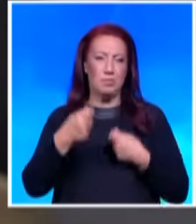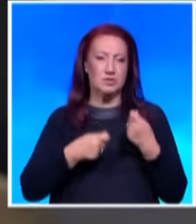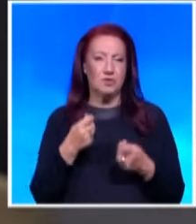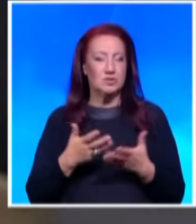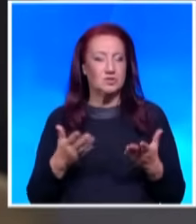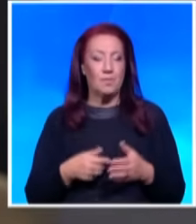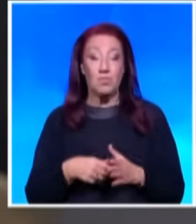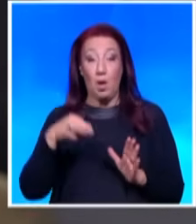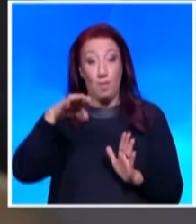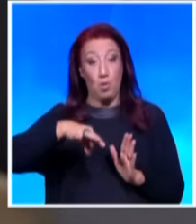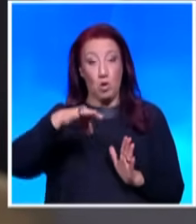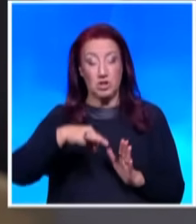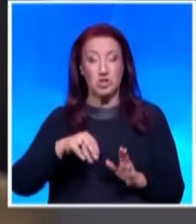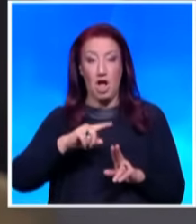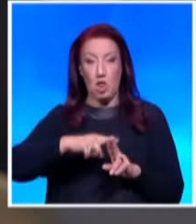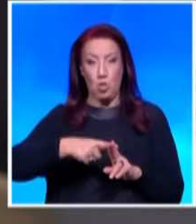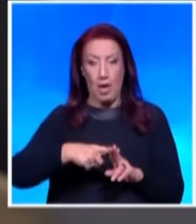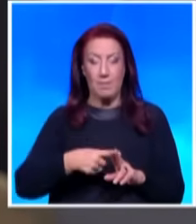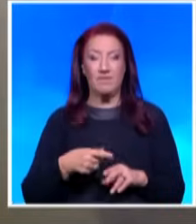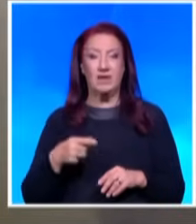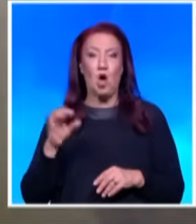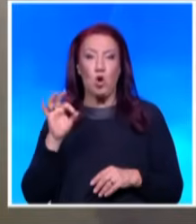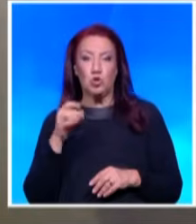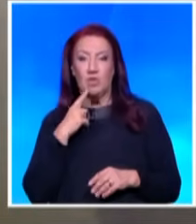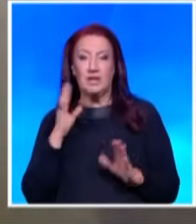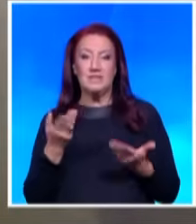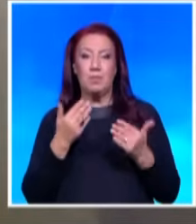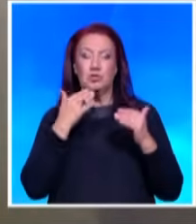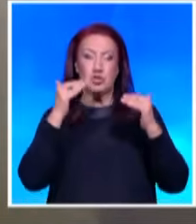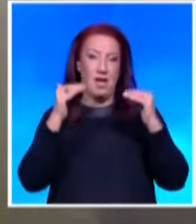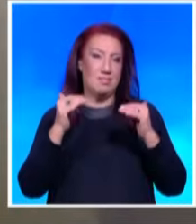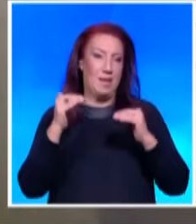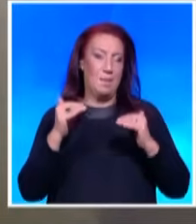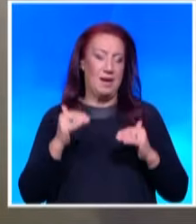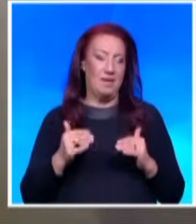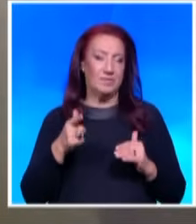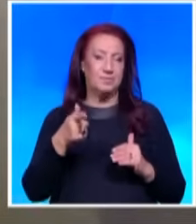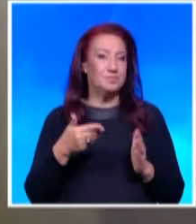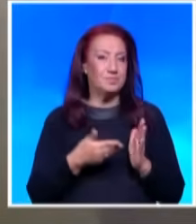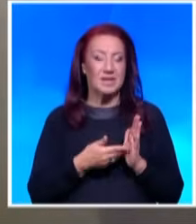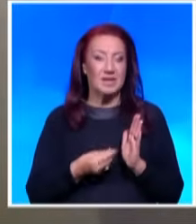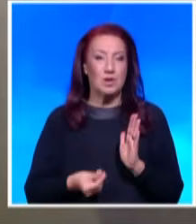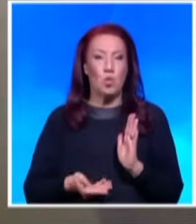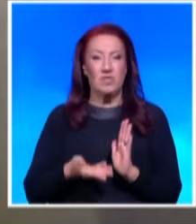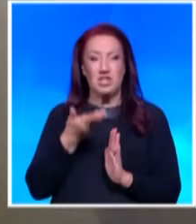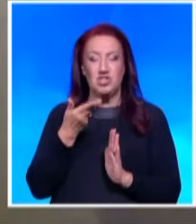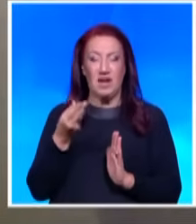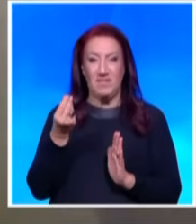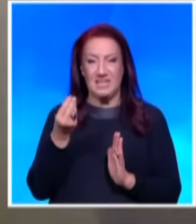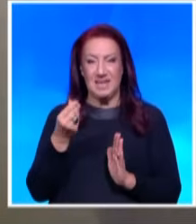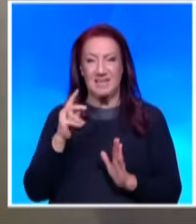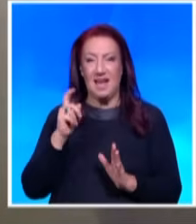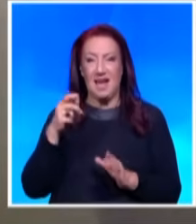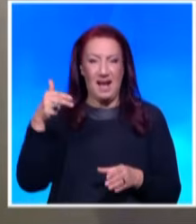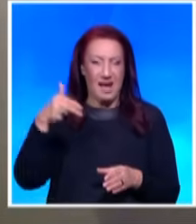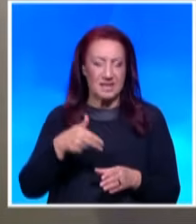Поръчките през ноември и през октомври започнаха да спадат. Това, че ще се вдигне цената на природния газ, ще ни затрудни още